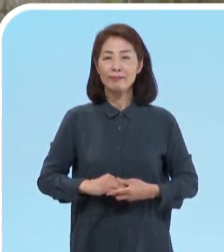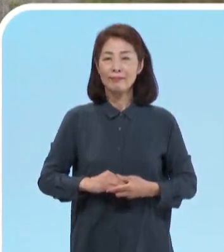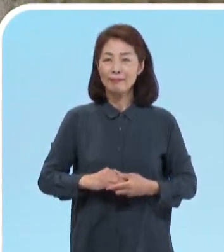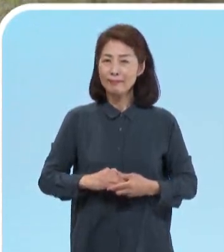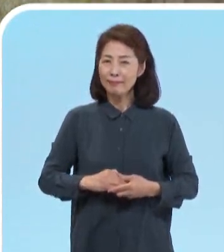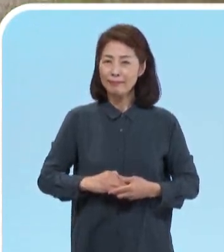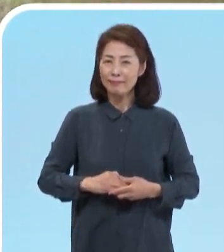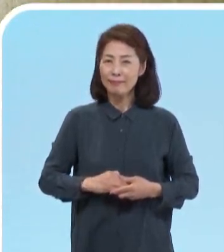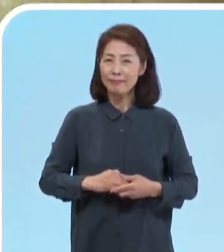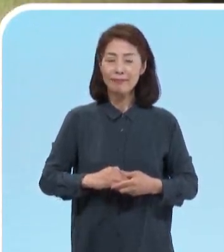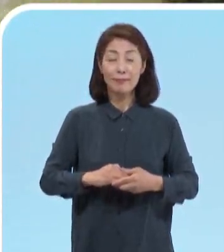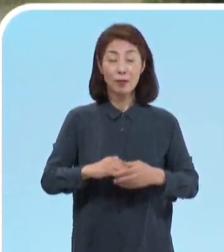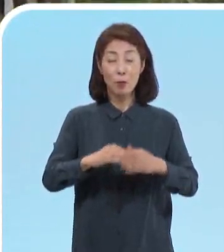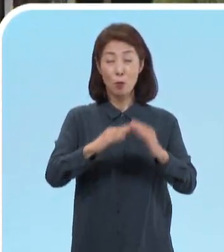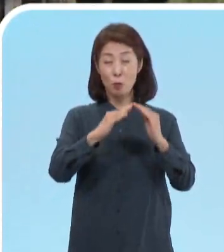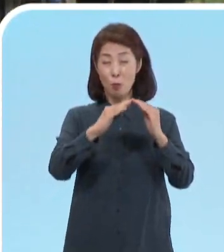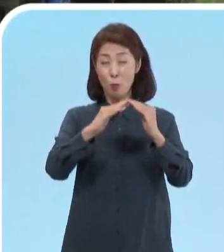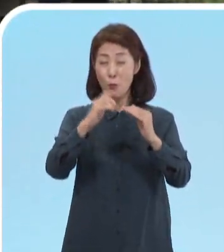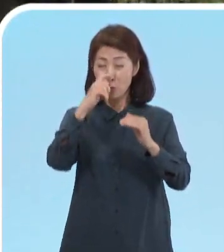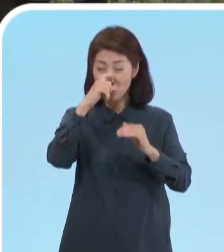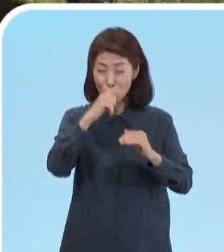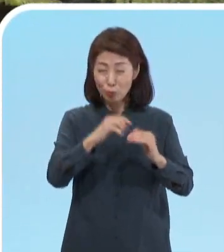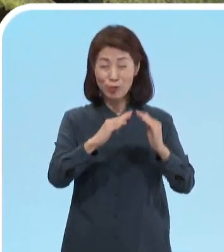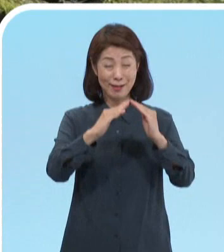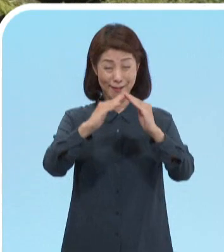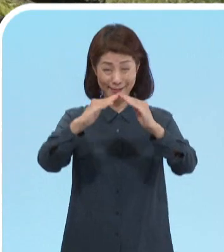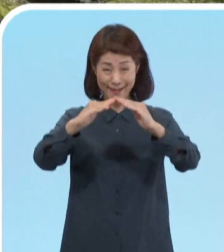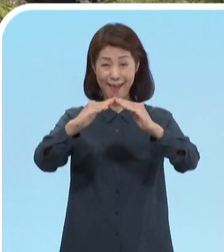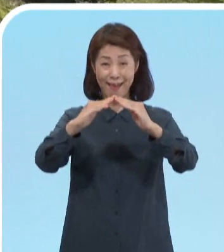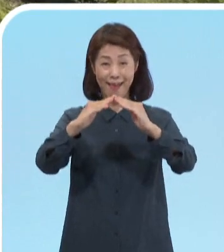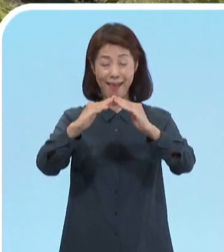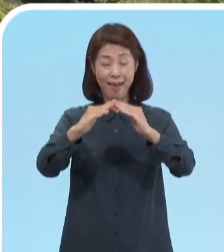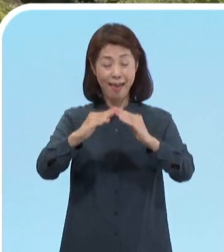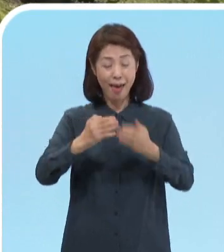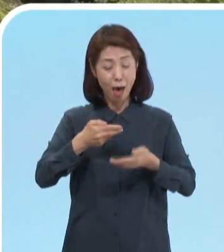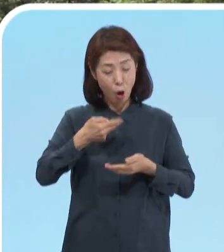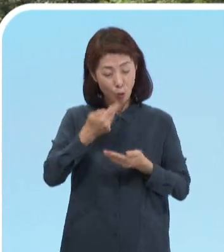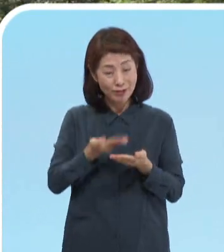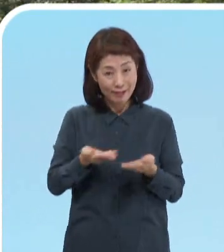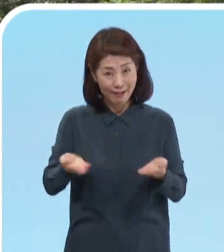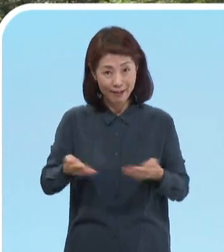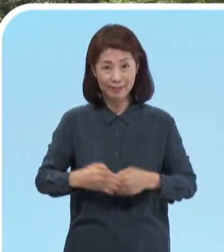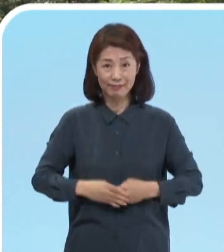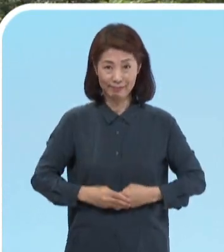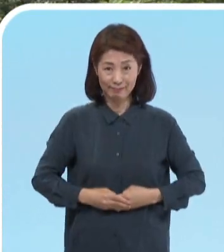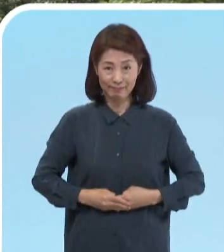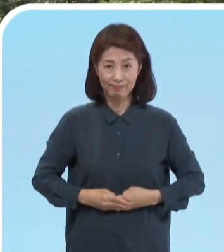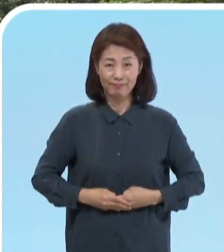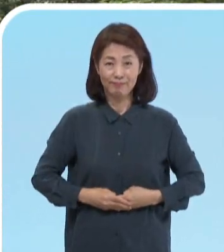美味しい秋を見つけにやってきたのは古民家レストラン山湯。